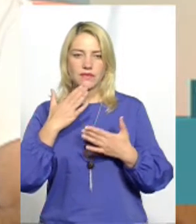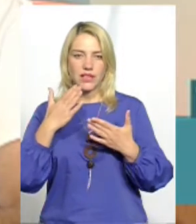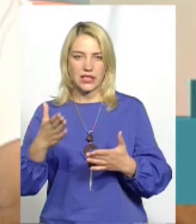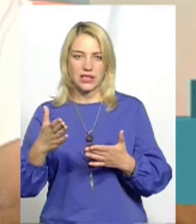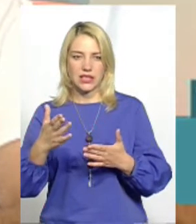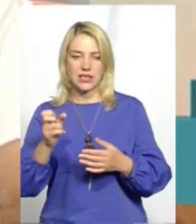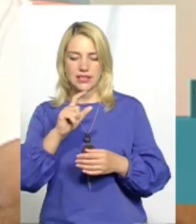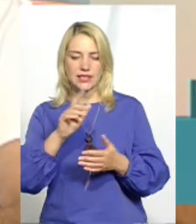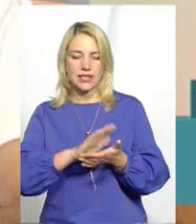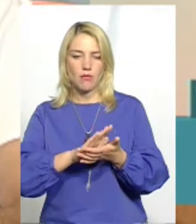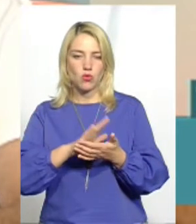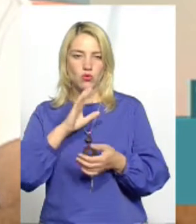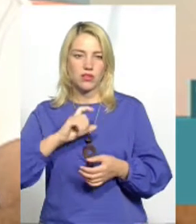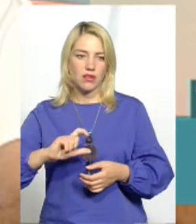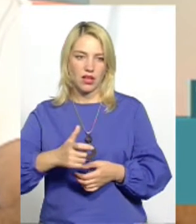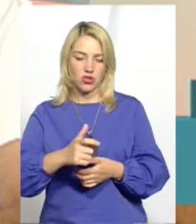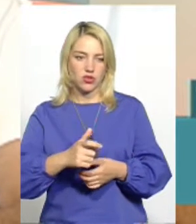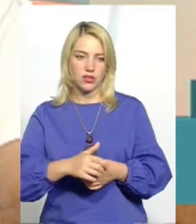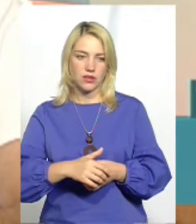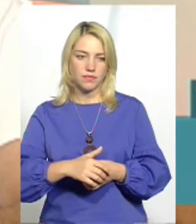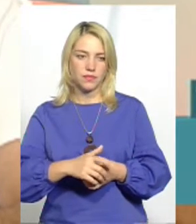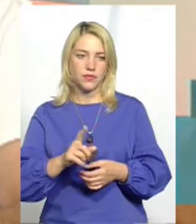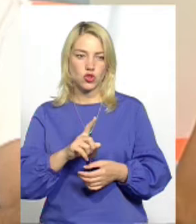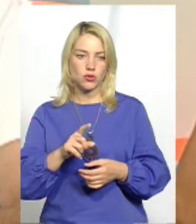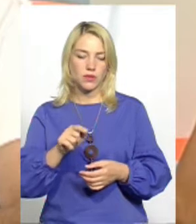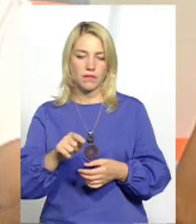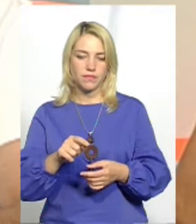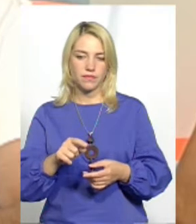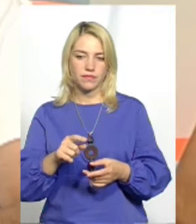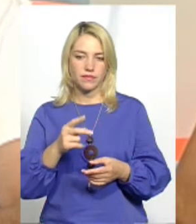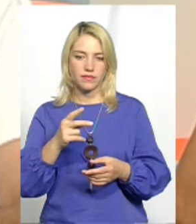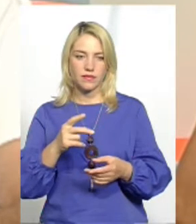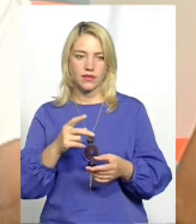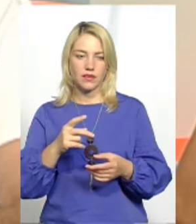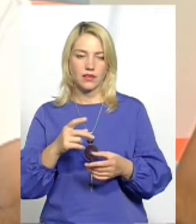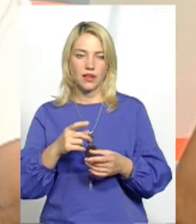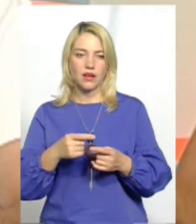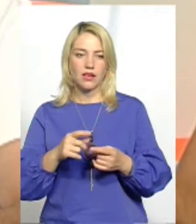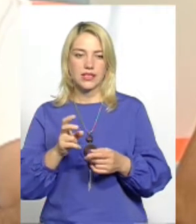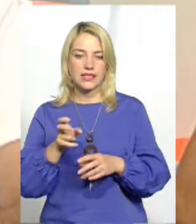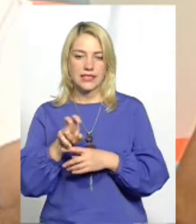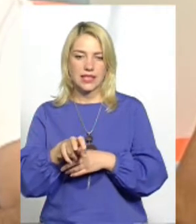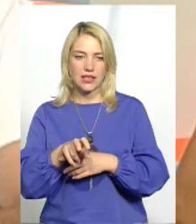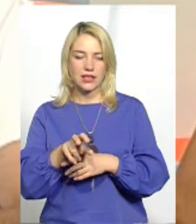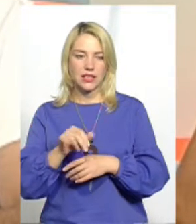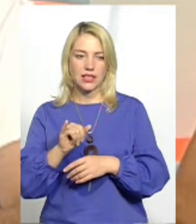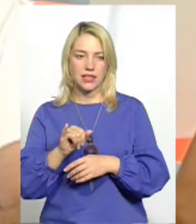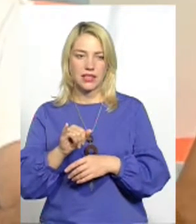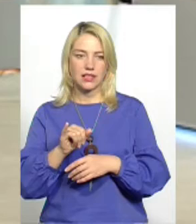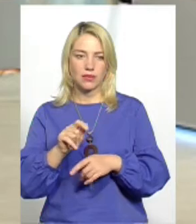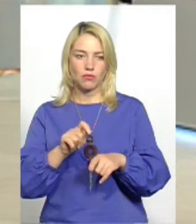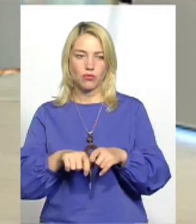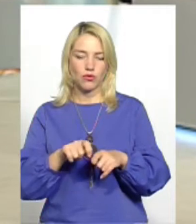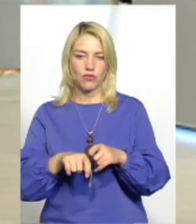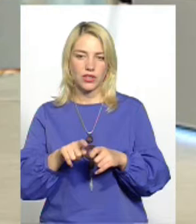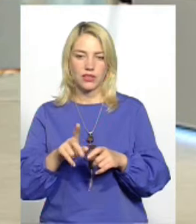звернення за забруднення річки, так, це можливо. Встановити там, які там йдуть перевищення, так само можливо. Але зайти і зобов'язати громадянина той